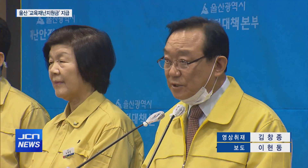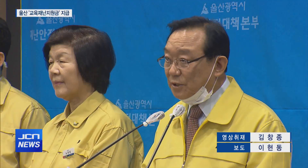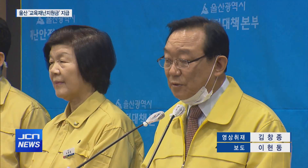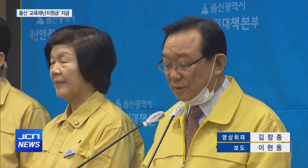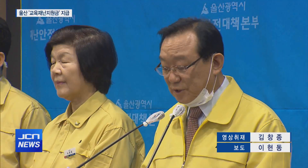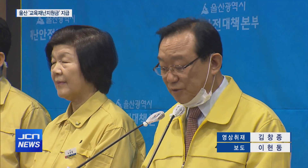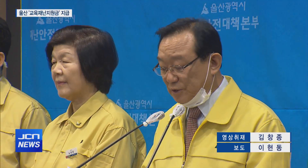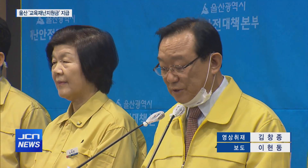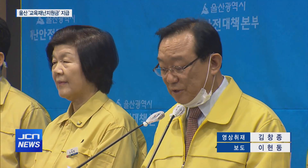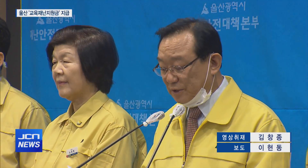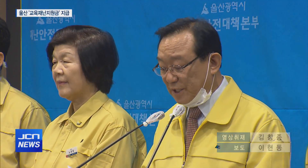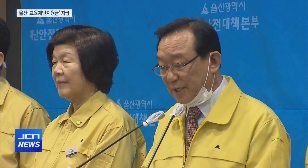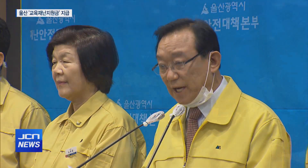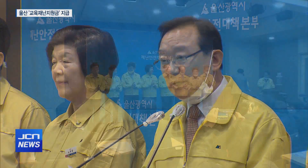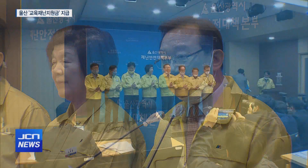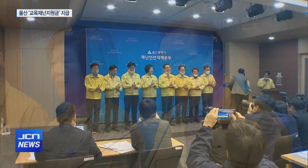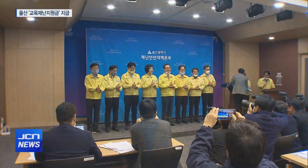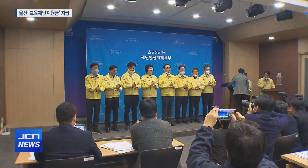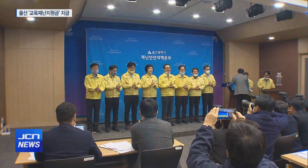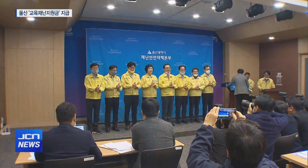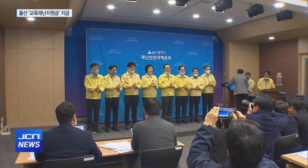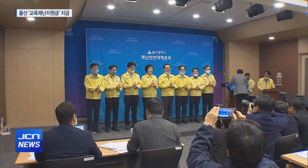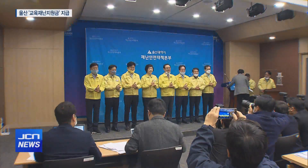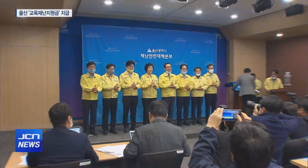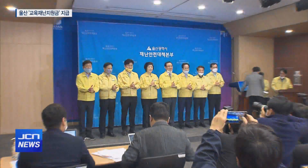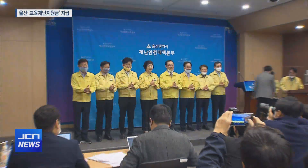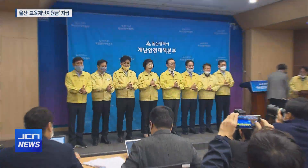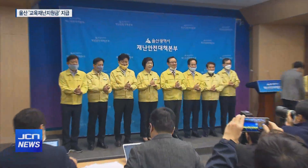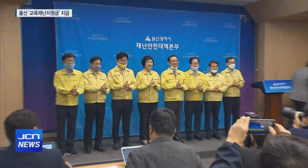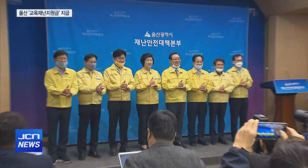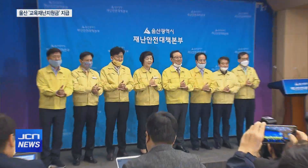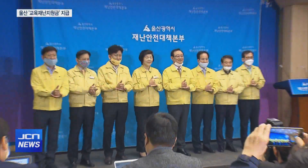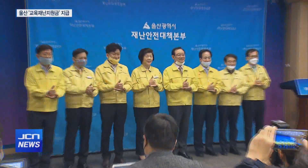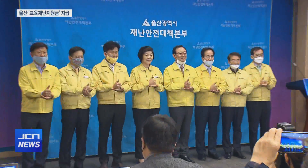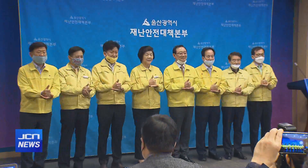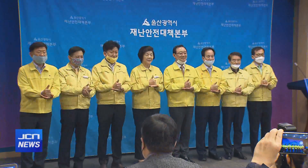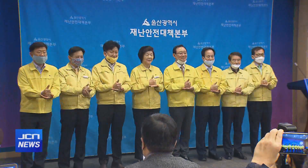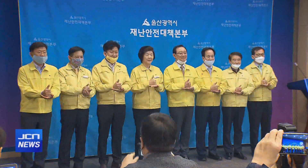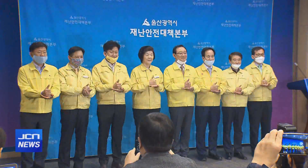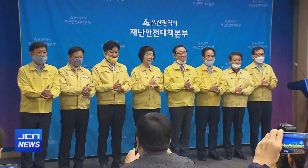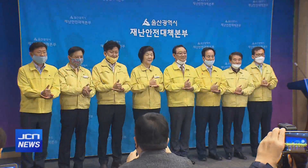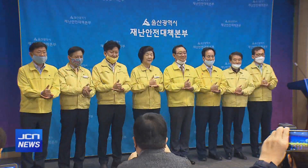극복에 또다시 힘을 모으고 있습니다. JCN 뉴스 이현동입니다.